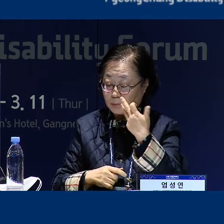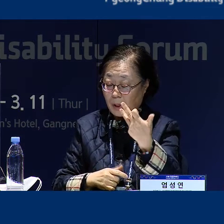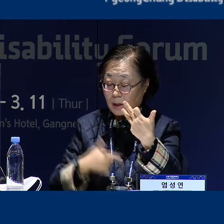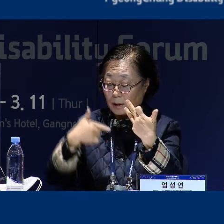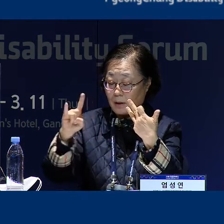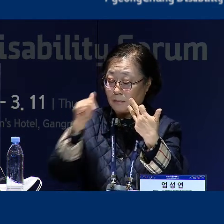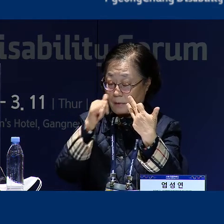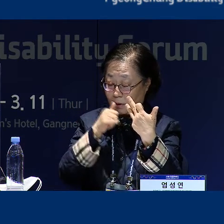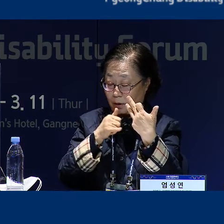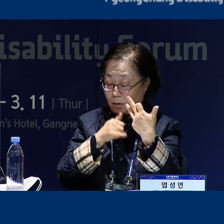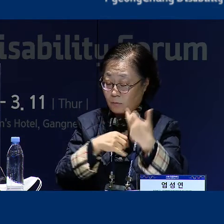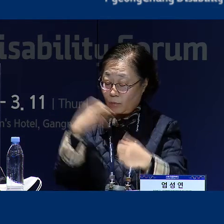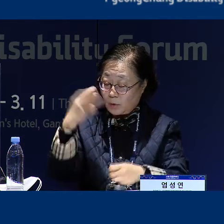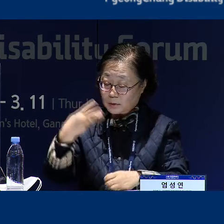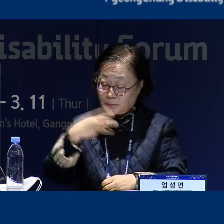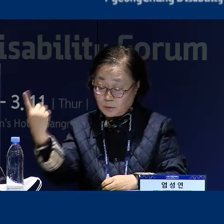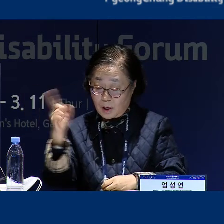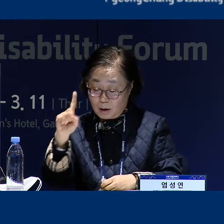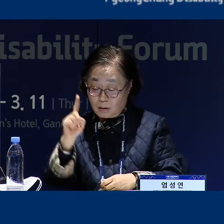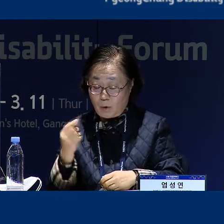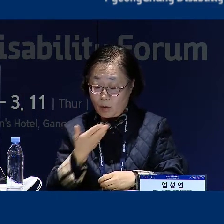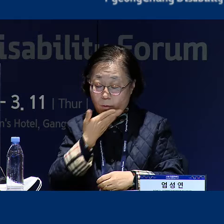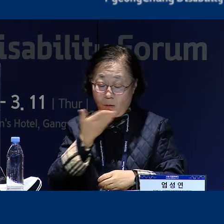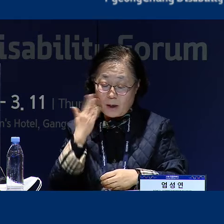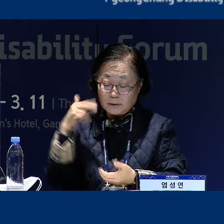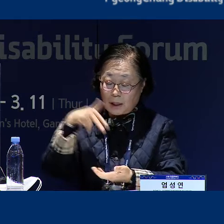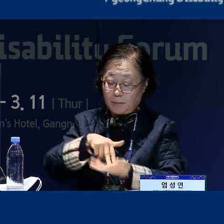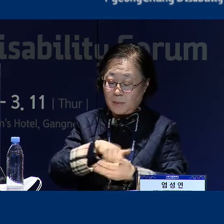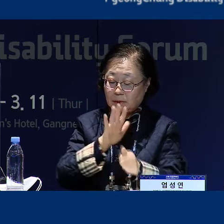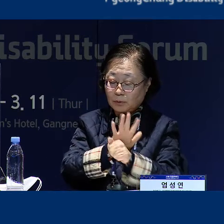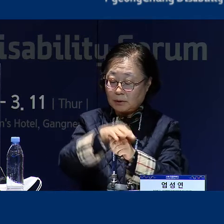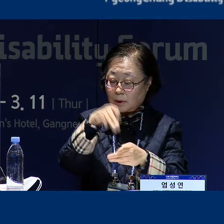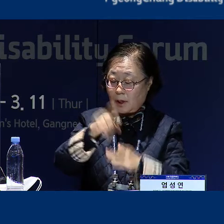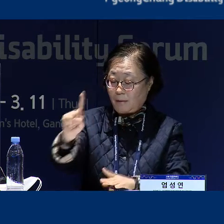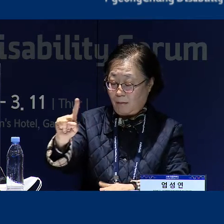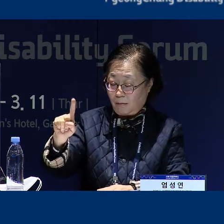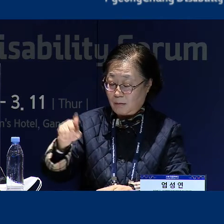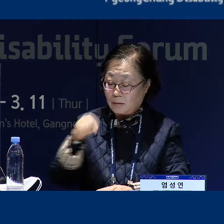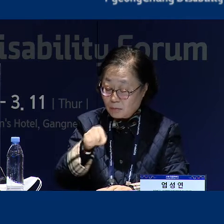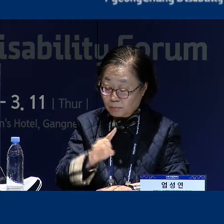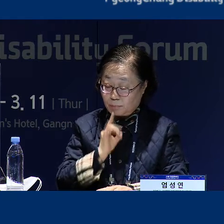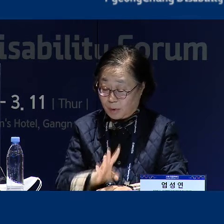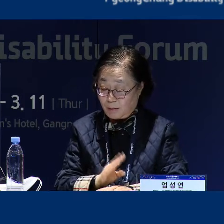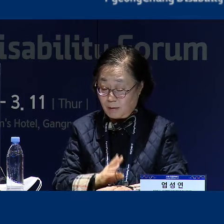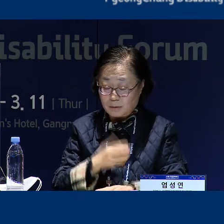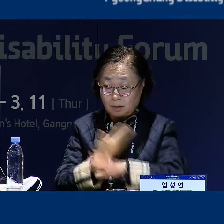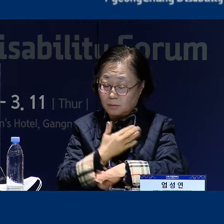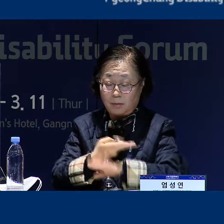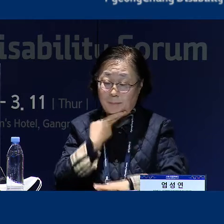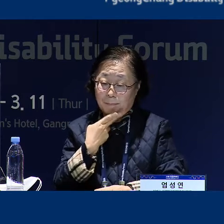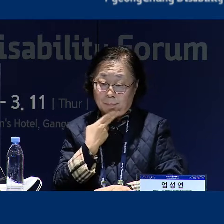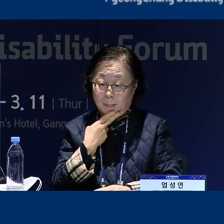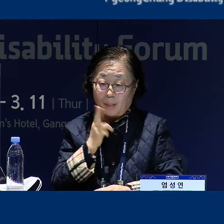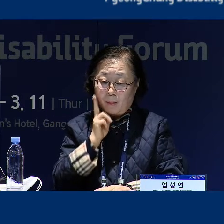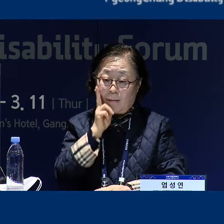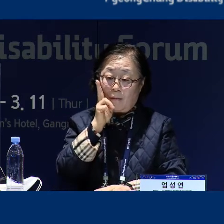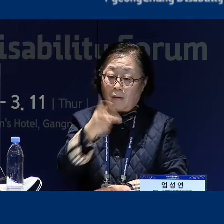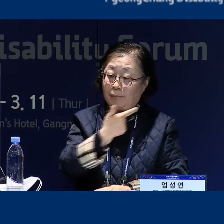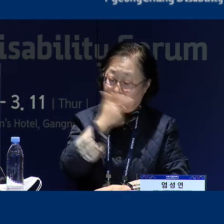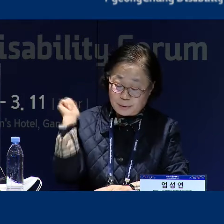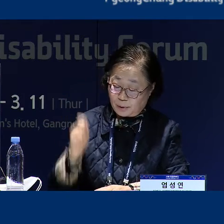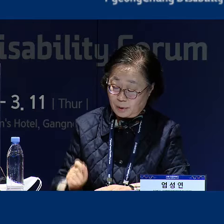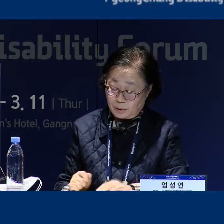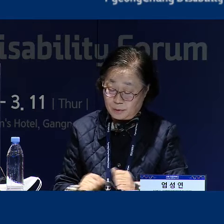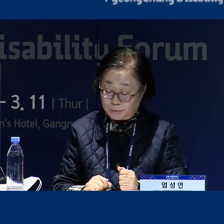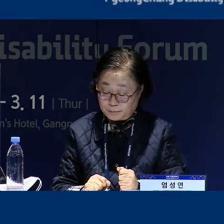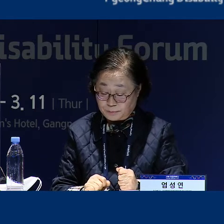18개 시군에 있는 수어 통역 센터뿐입니다. 강원도에서는 청각 장애인이 이용할 수 있는 복지시설